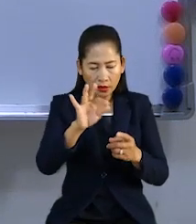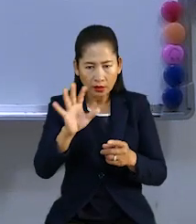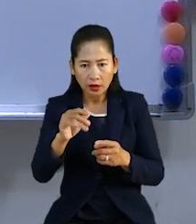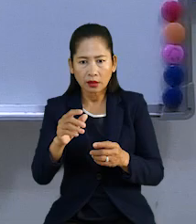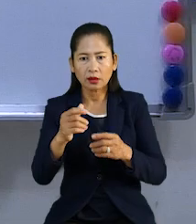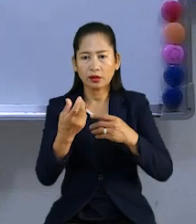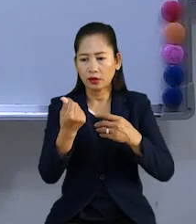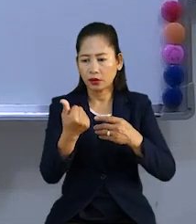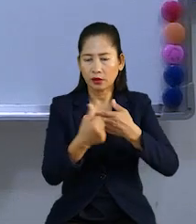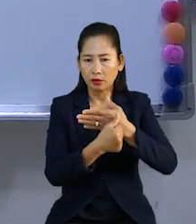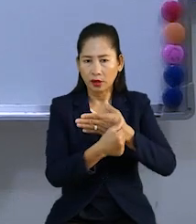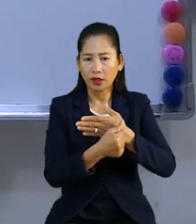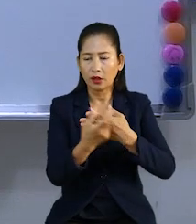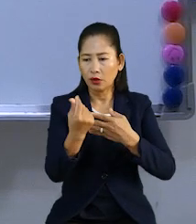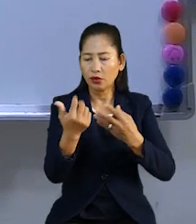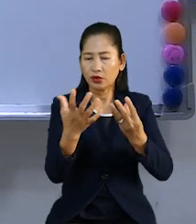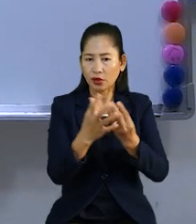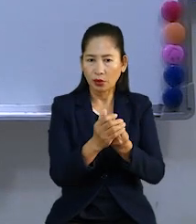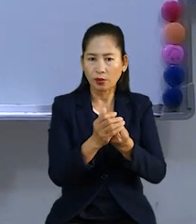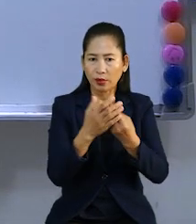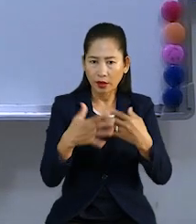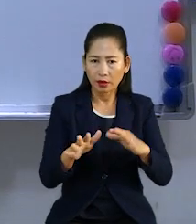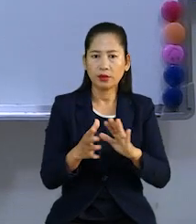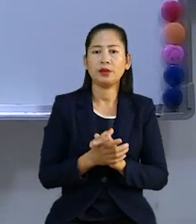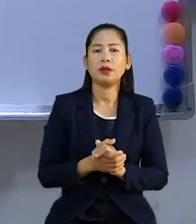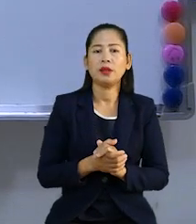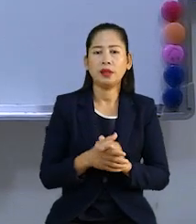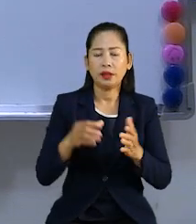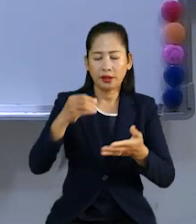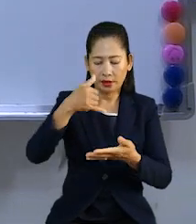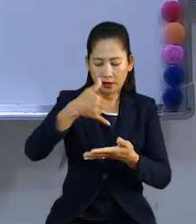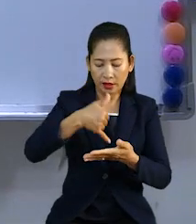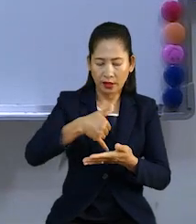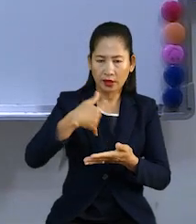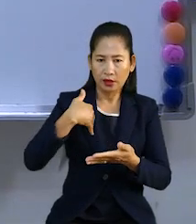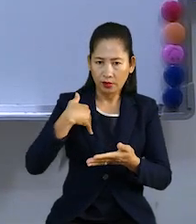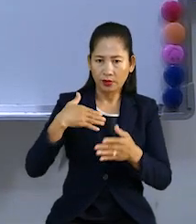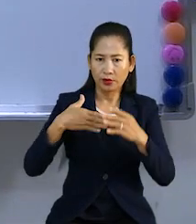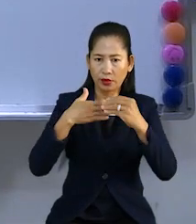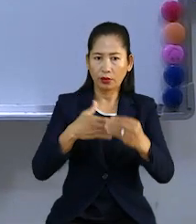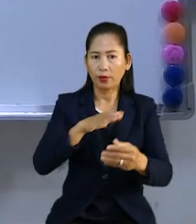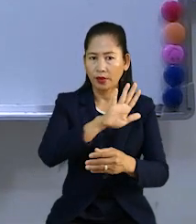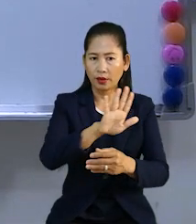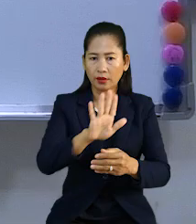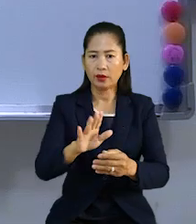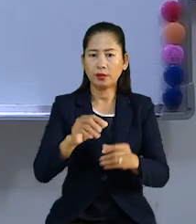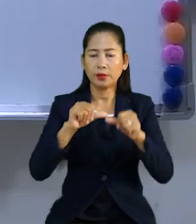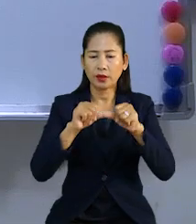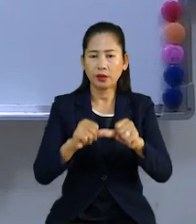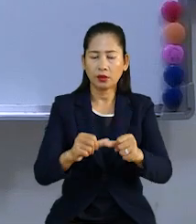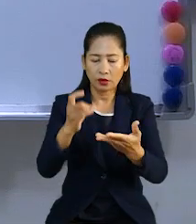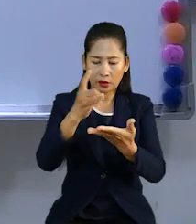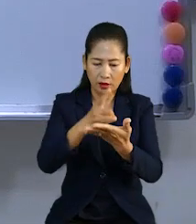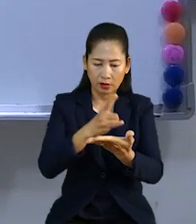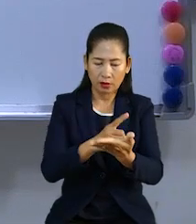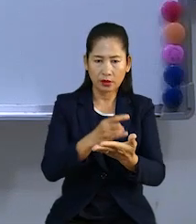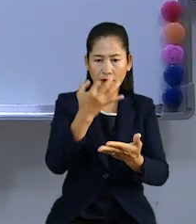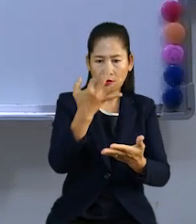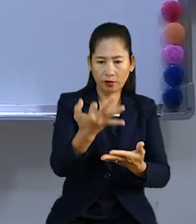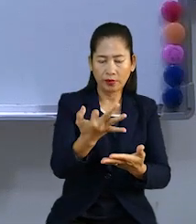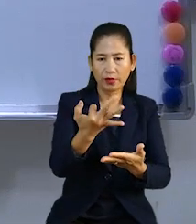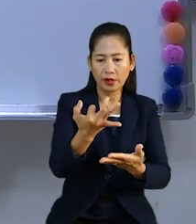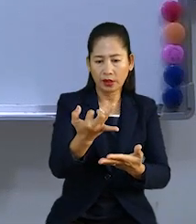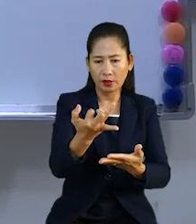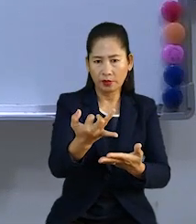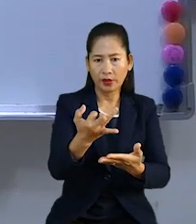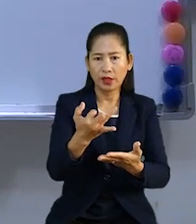nơi đầm lấy, prạ xạ rộp hời. Chà, chẳng nơi thằng ngày ní, nhà cửu nâng nôm con cô từng ốc này, tư bần to nơi mê riêng tì prạm pi rồi bỏ